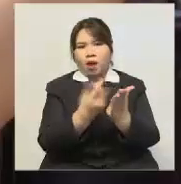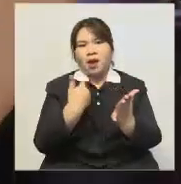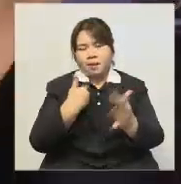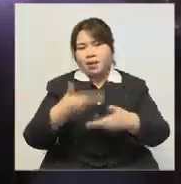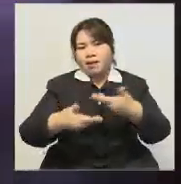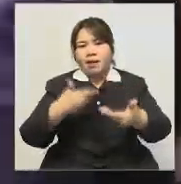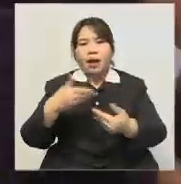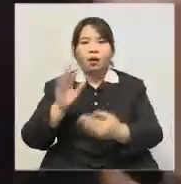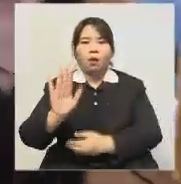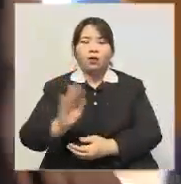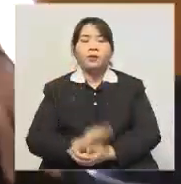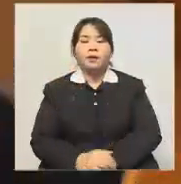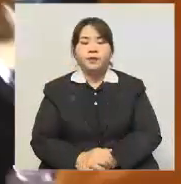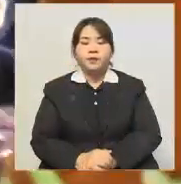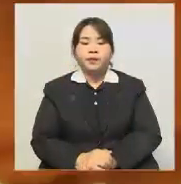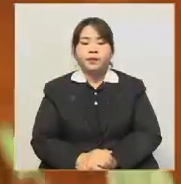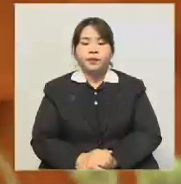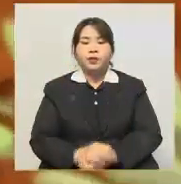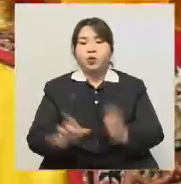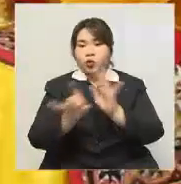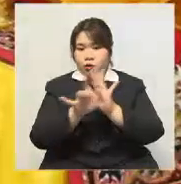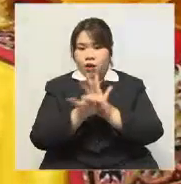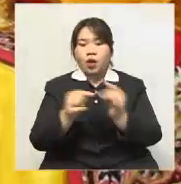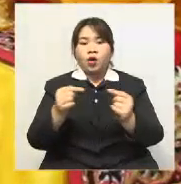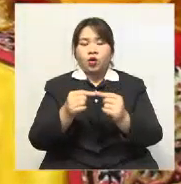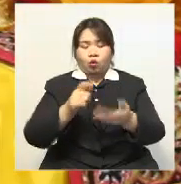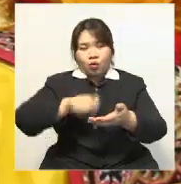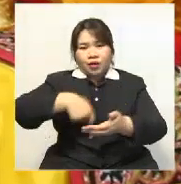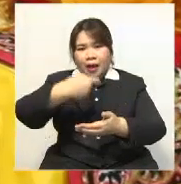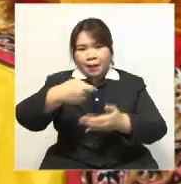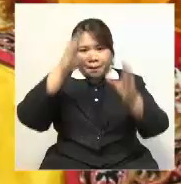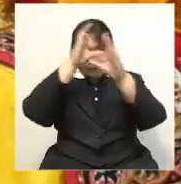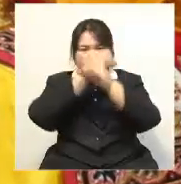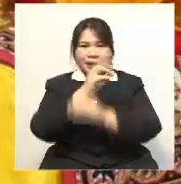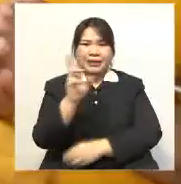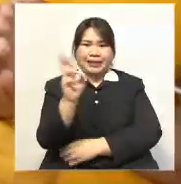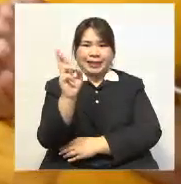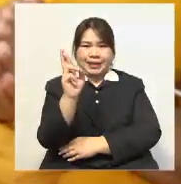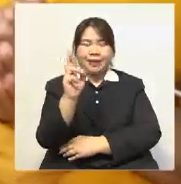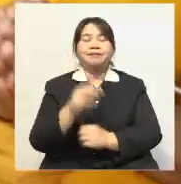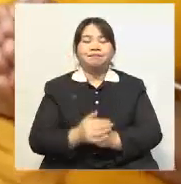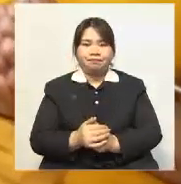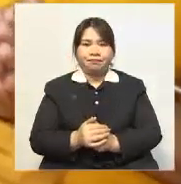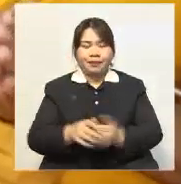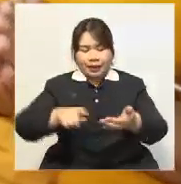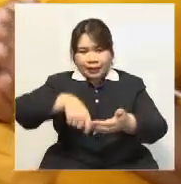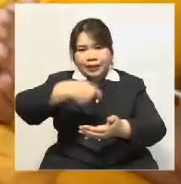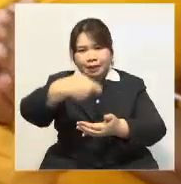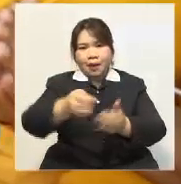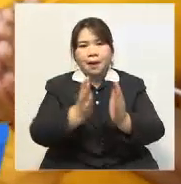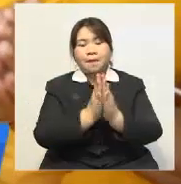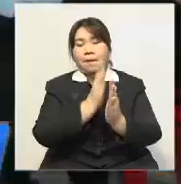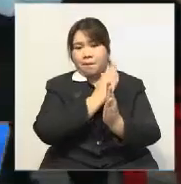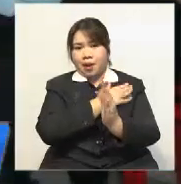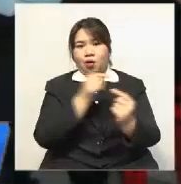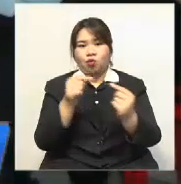ด้วยนะครับปิดท้ายกันที่พิธีตักบาตรเที่ยงคืนนะครับวันเป็งปุ๊ดใส่บาตรพระอุปคุต